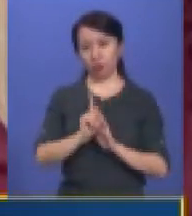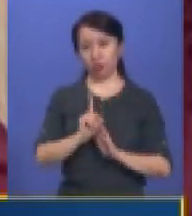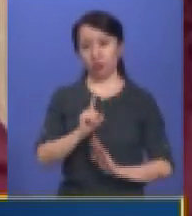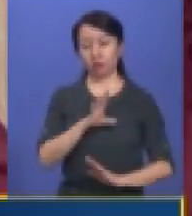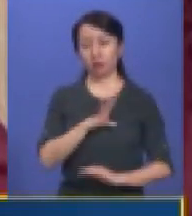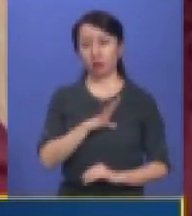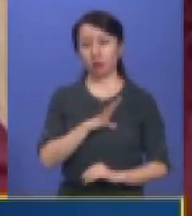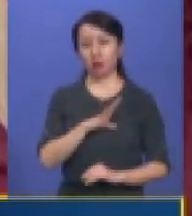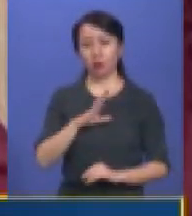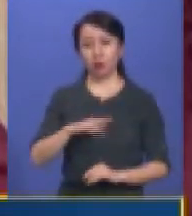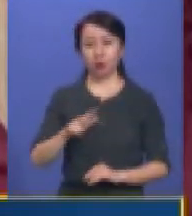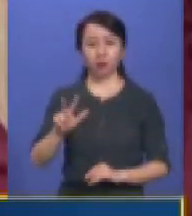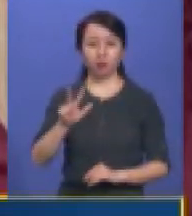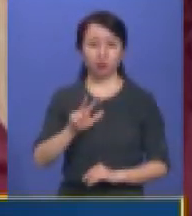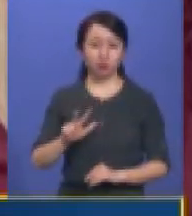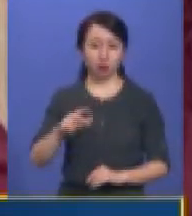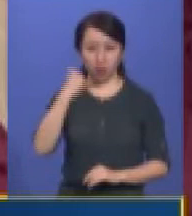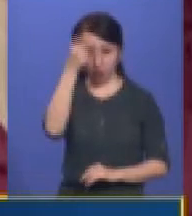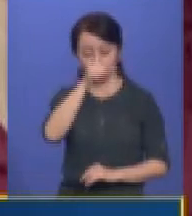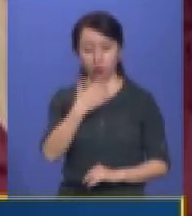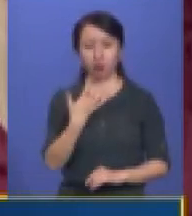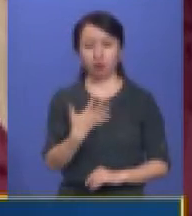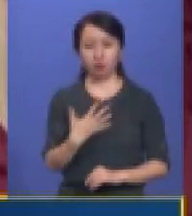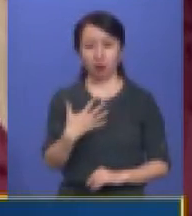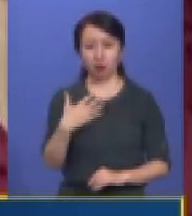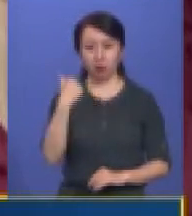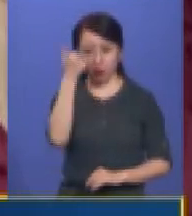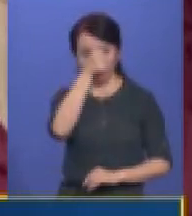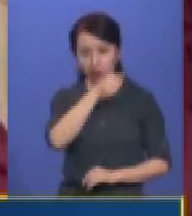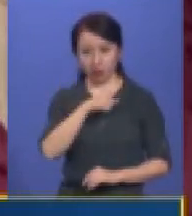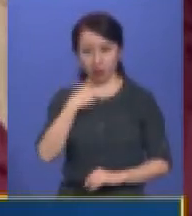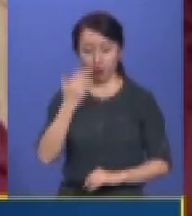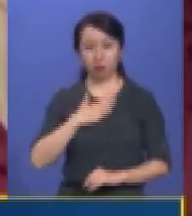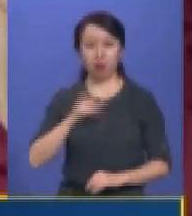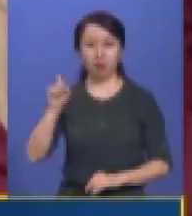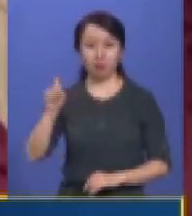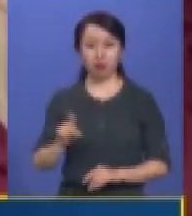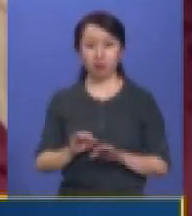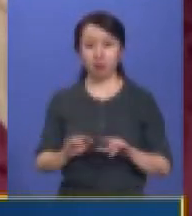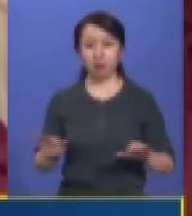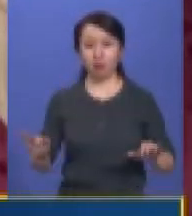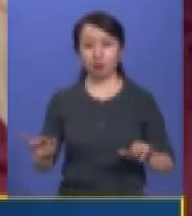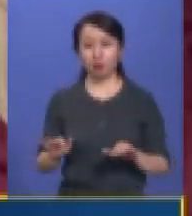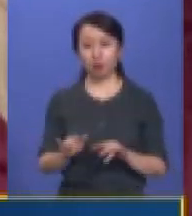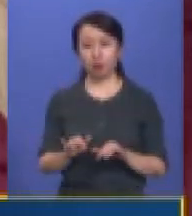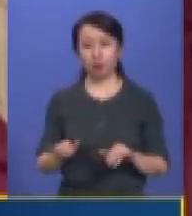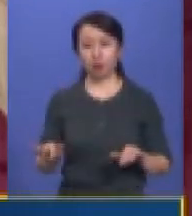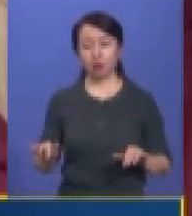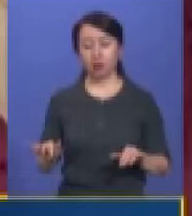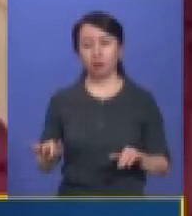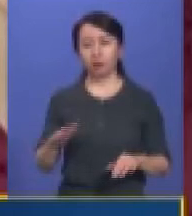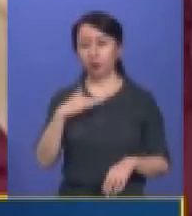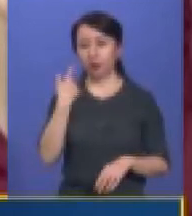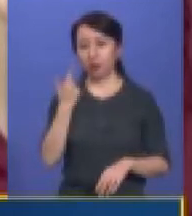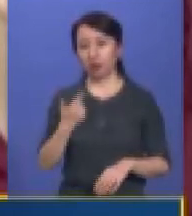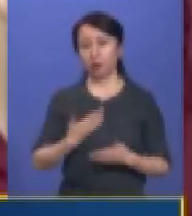потом, во сколько мало, в 3, наверное, да, года или в 5 лет, меня посадили за фортепиано уже. В принципе, уже когда я